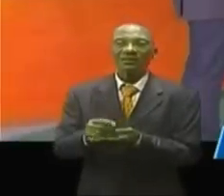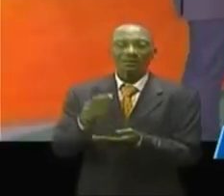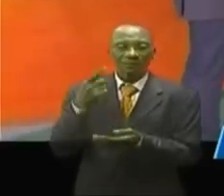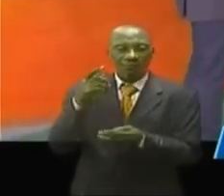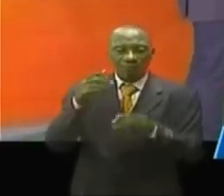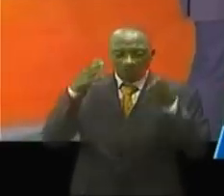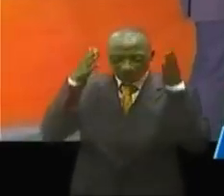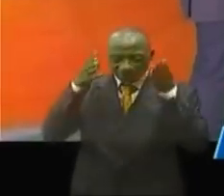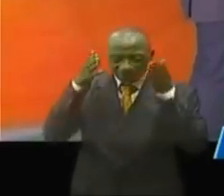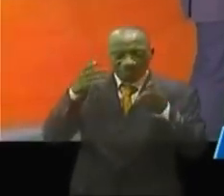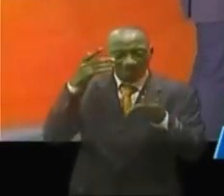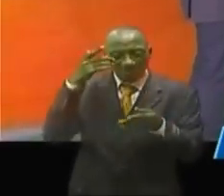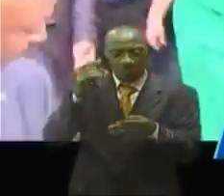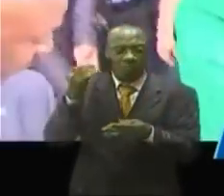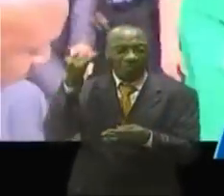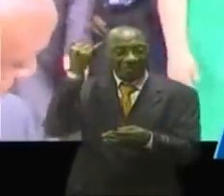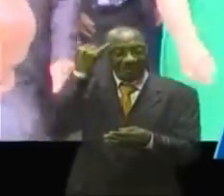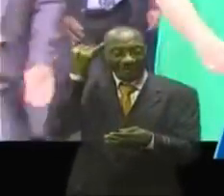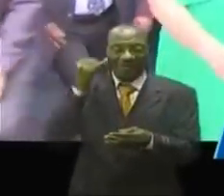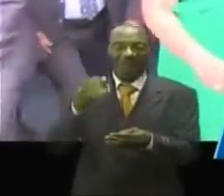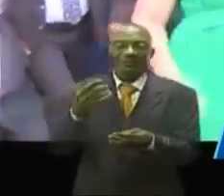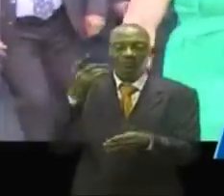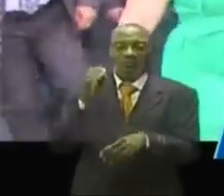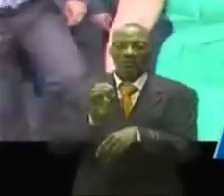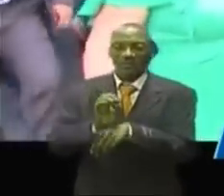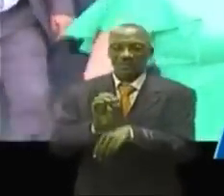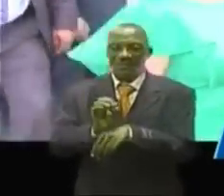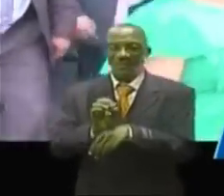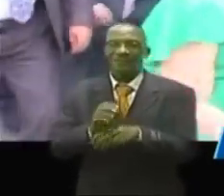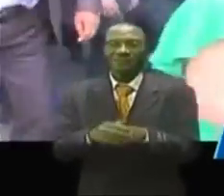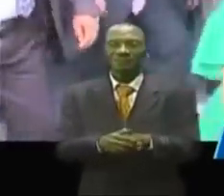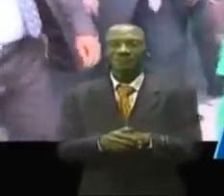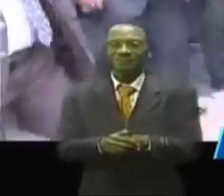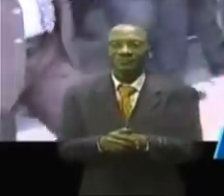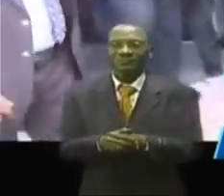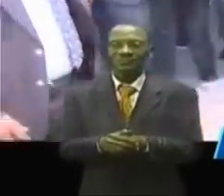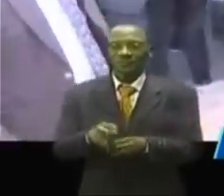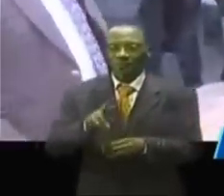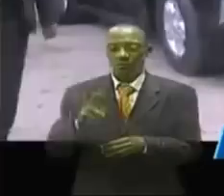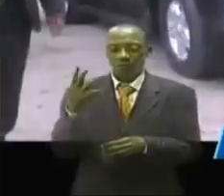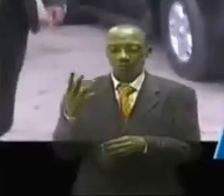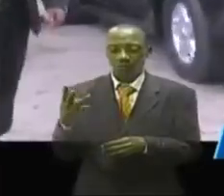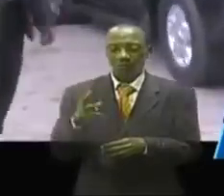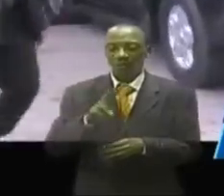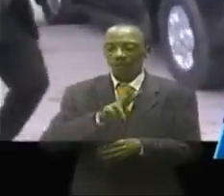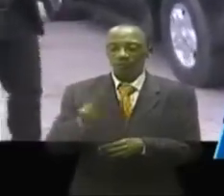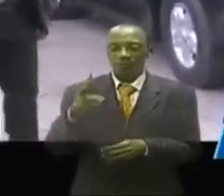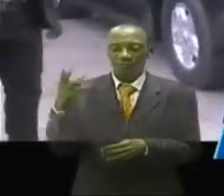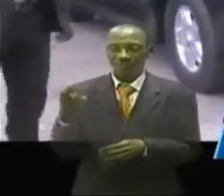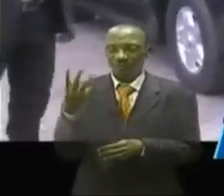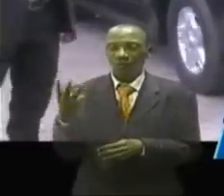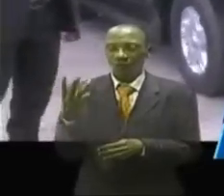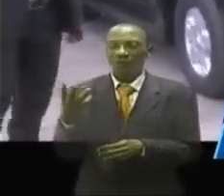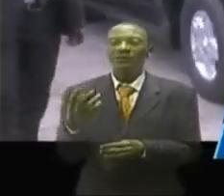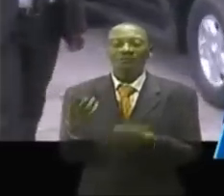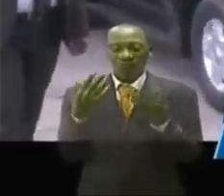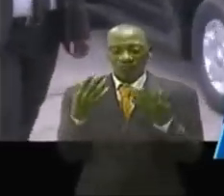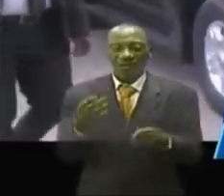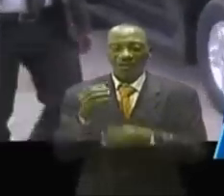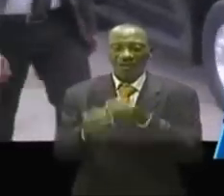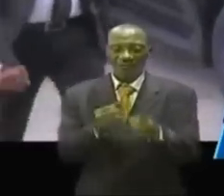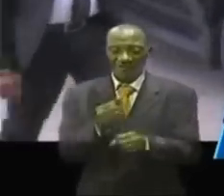et à réclamer. Débuté le lundi 3 juillet 2023, il se clôture le lundi 10 juillet